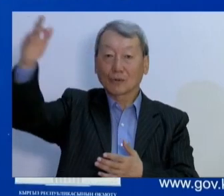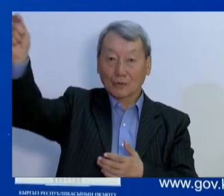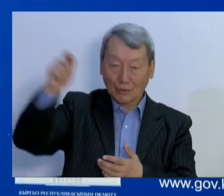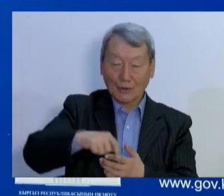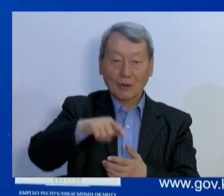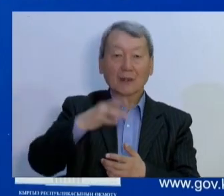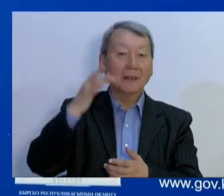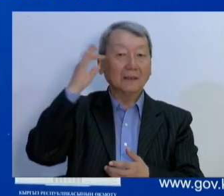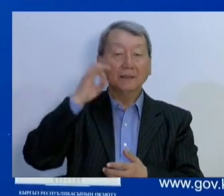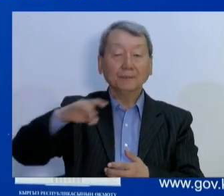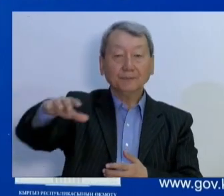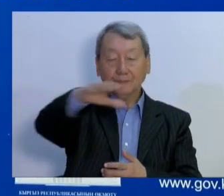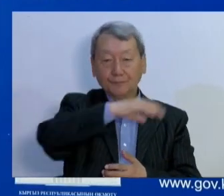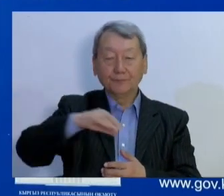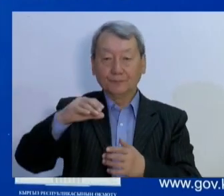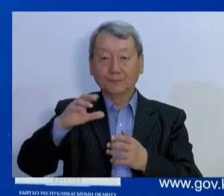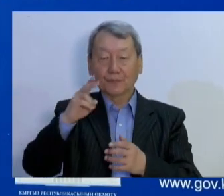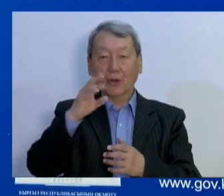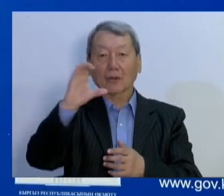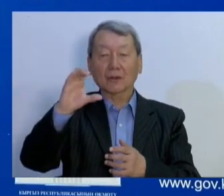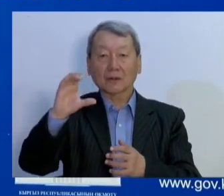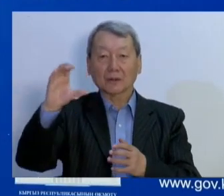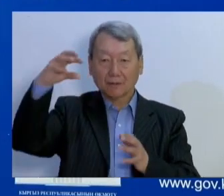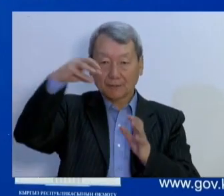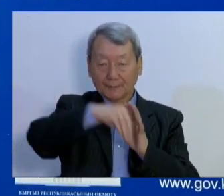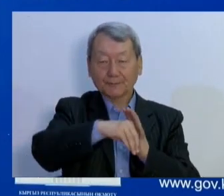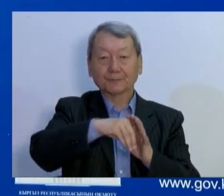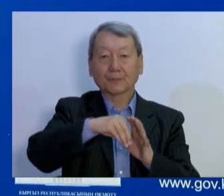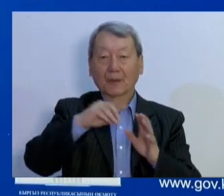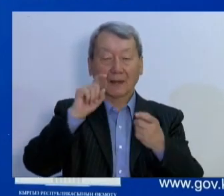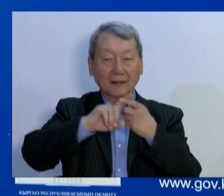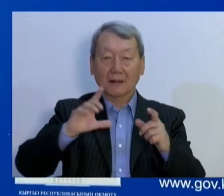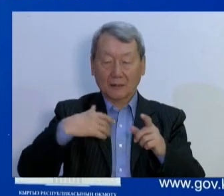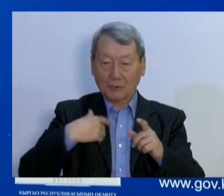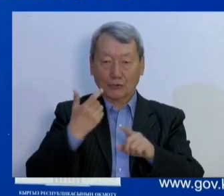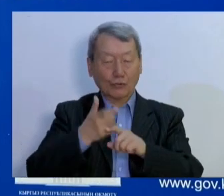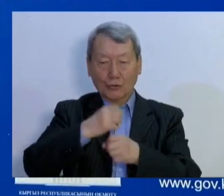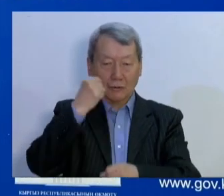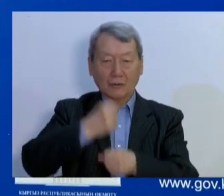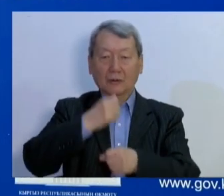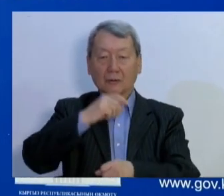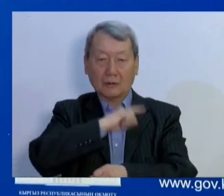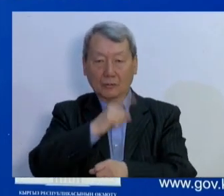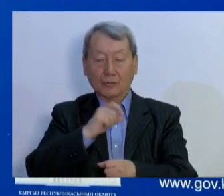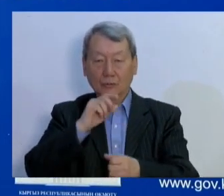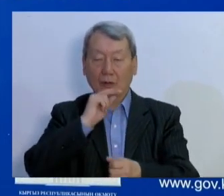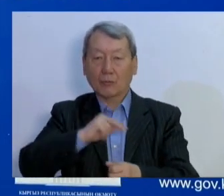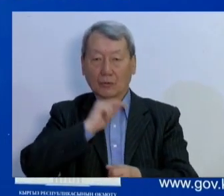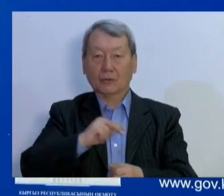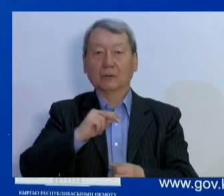ушу республикага COVID-19 инфекциясы киргизип албайлы деп аябай катуу иштер